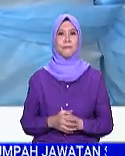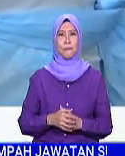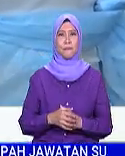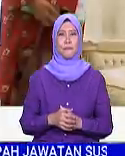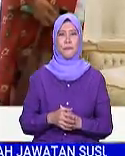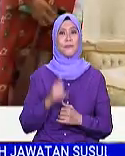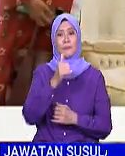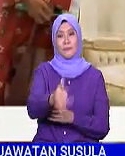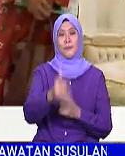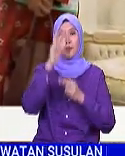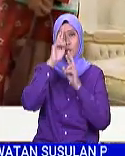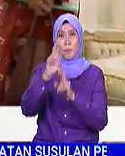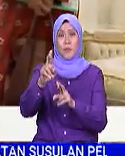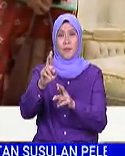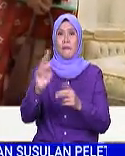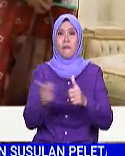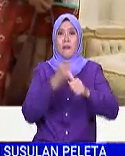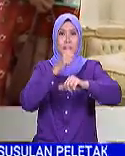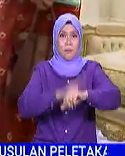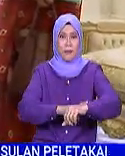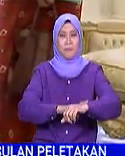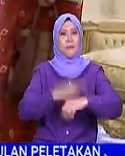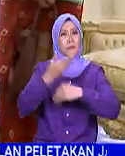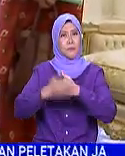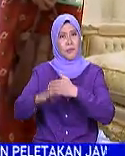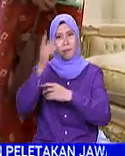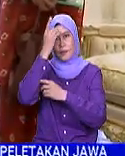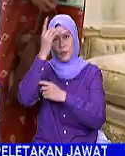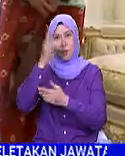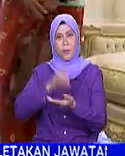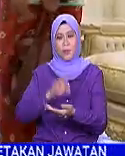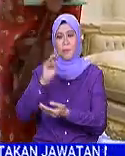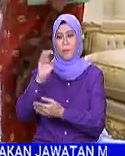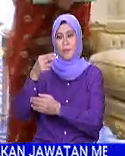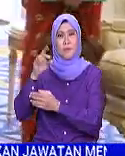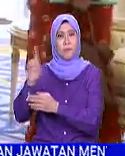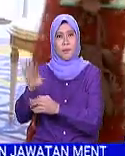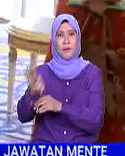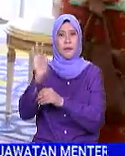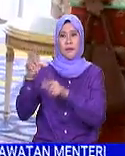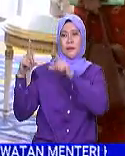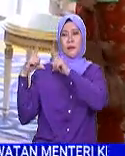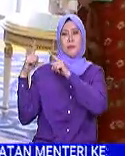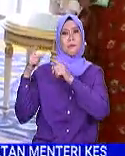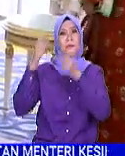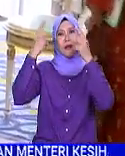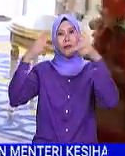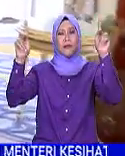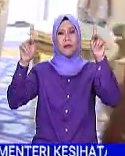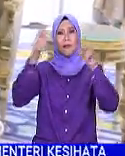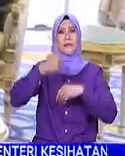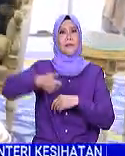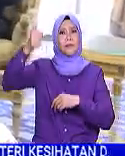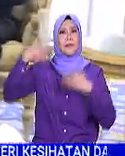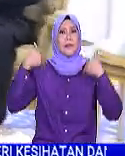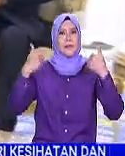kunjungan hormat tersebut merupakan julung kali diadakan selepas Dato Dr Muhammad savian dilantik sebagai pengarah jabatan kesehatan